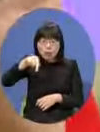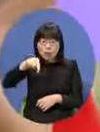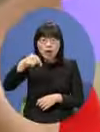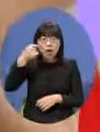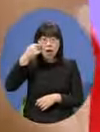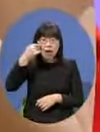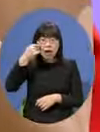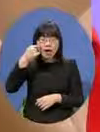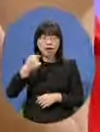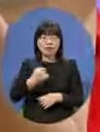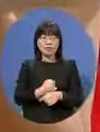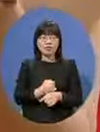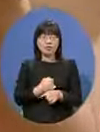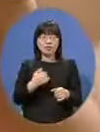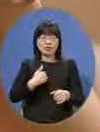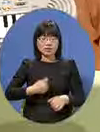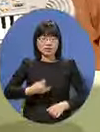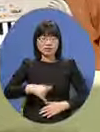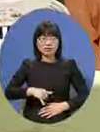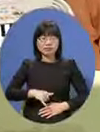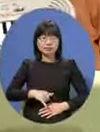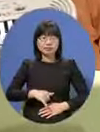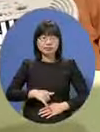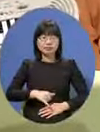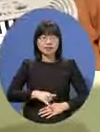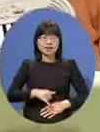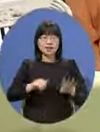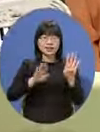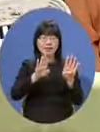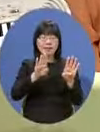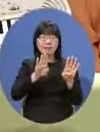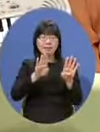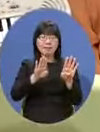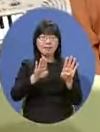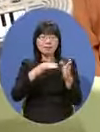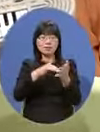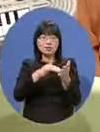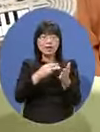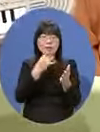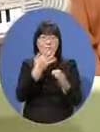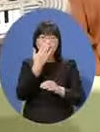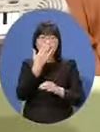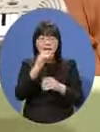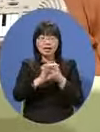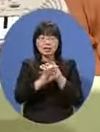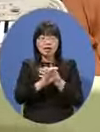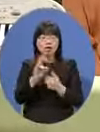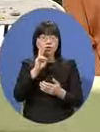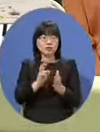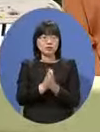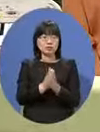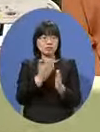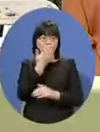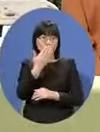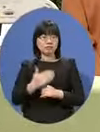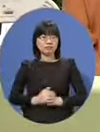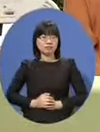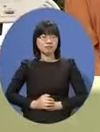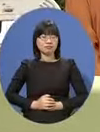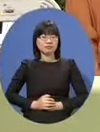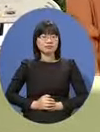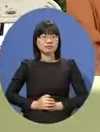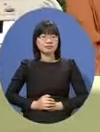식으로 하는 거예요. 그래서 우리 아이가 넷만 셀 수 있다면 네. 언제든지 음악을 시작할 수 있습니다. 제가